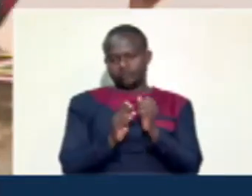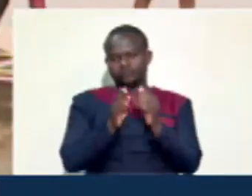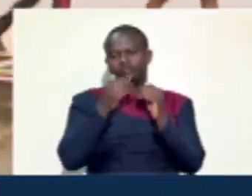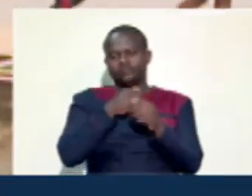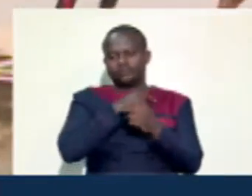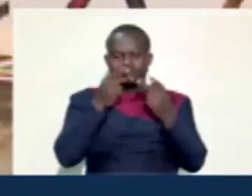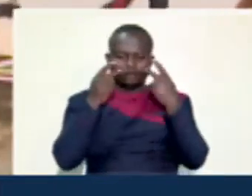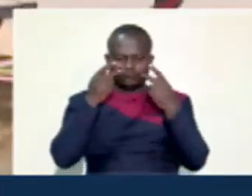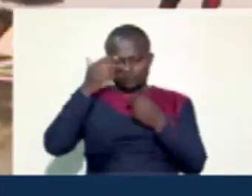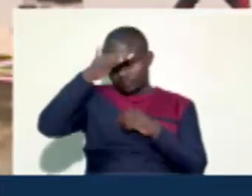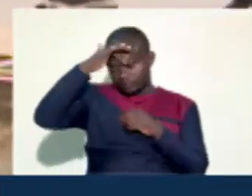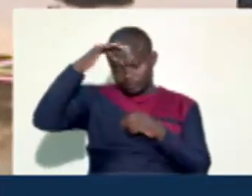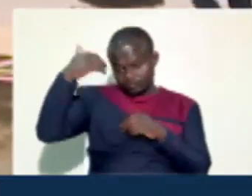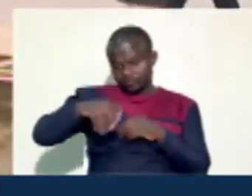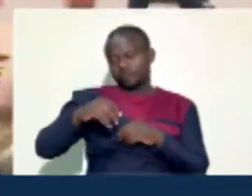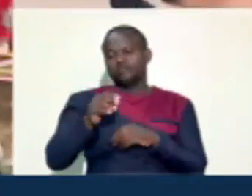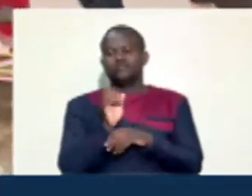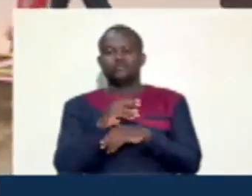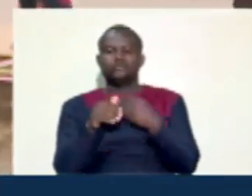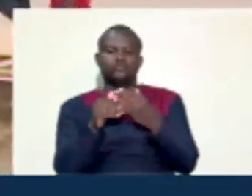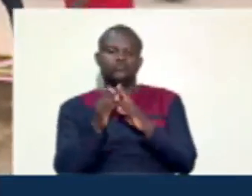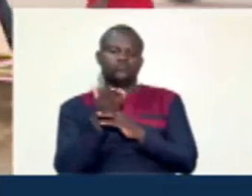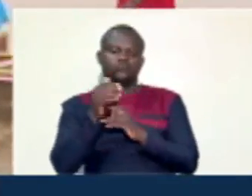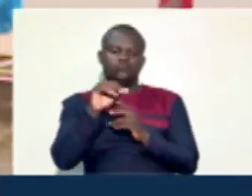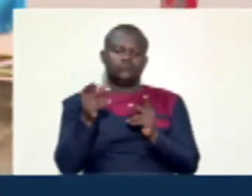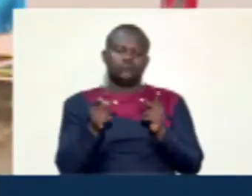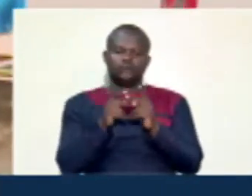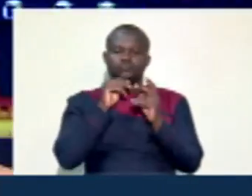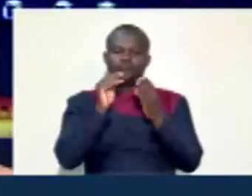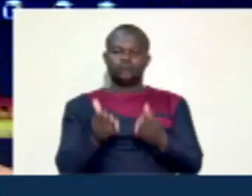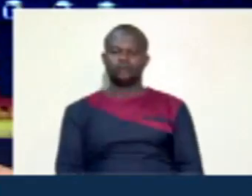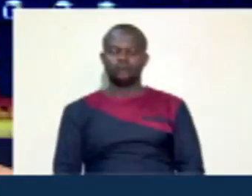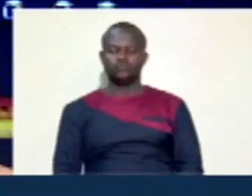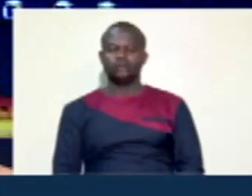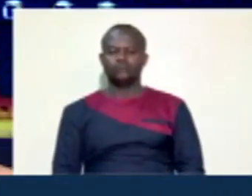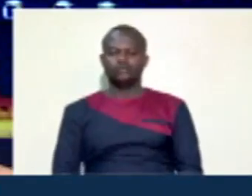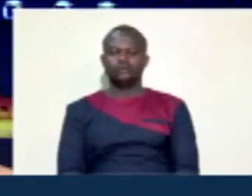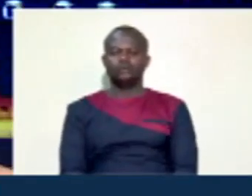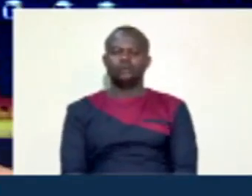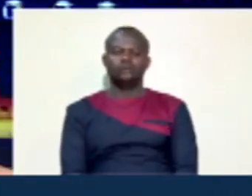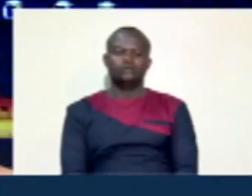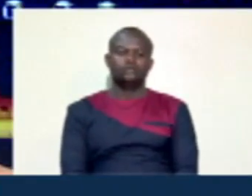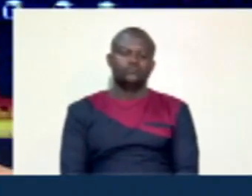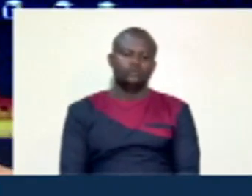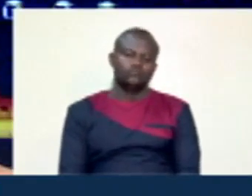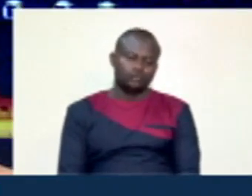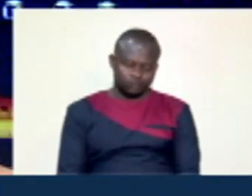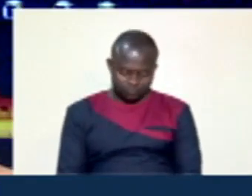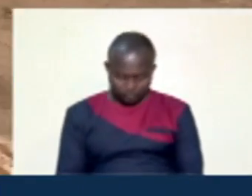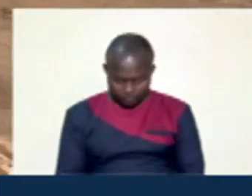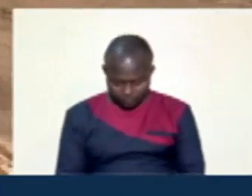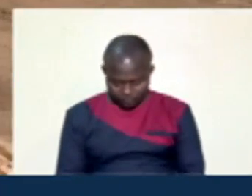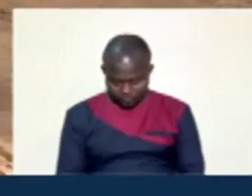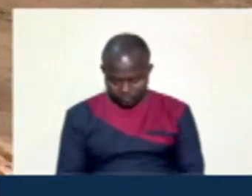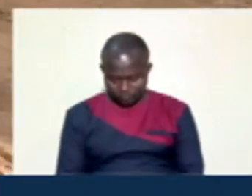turasanga izabigoye, niyo mpamvu tugira abantu inama yuko baca ahandi hatari aho ngaho. Uyu muyobozi avuga ko iyi mirimo